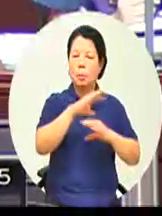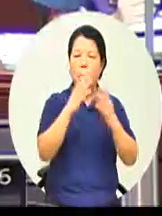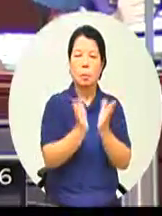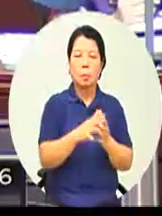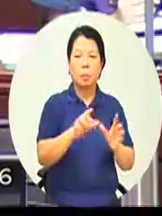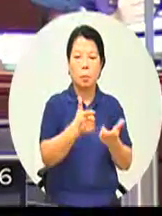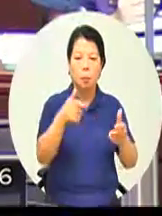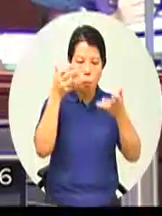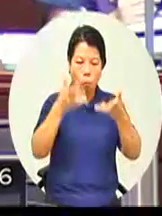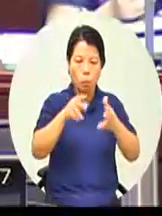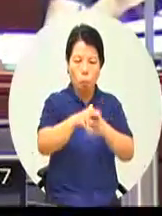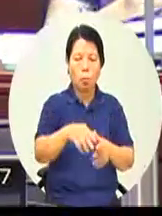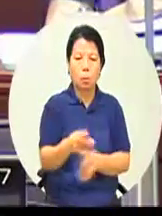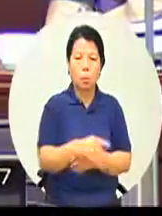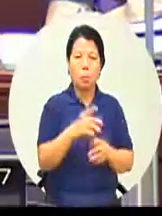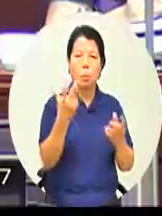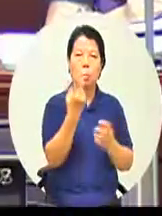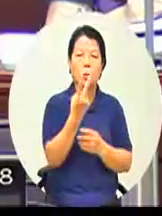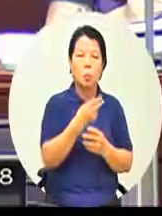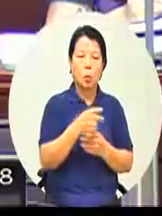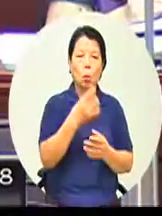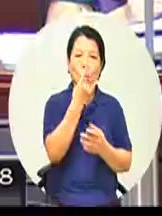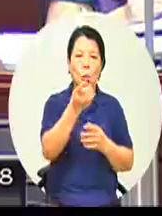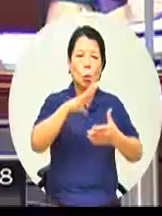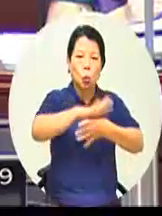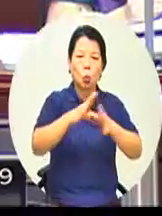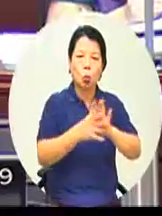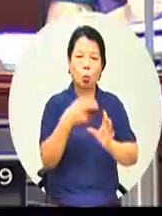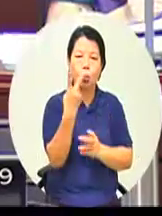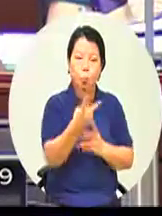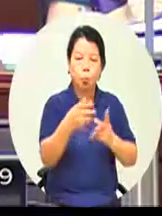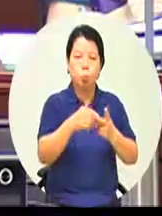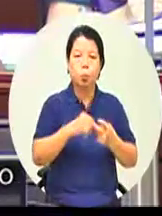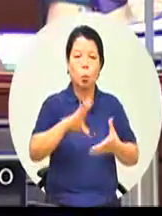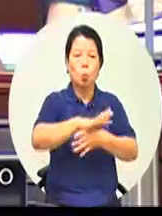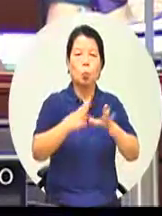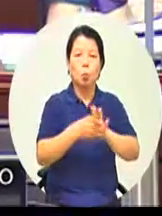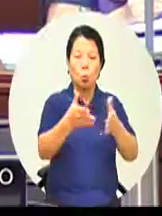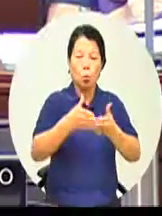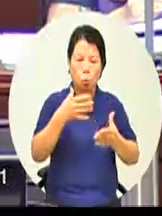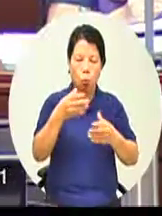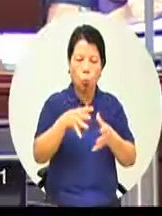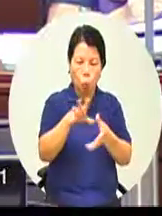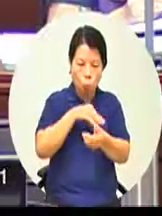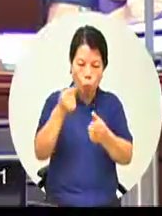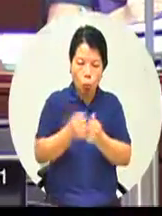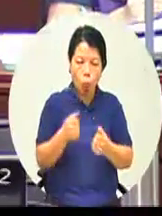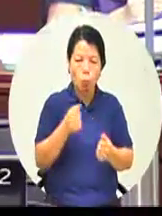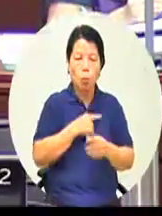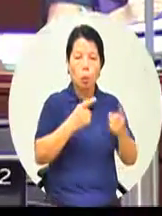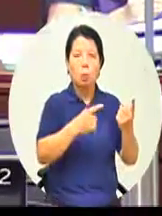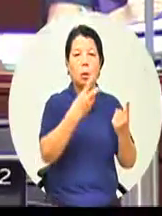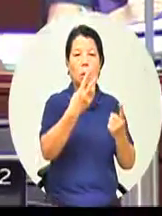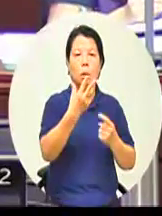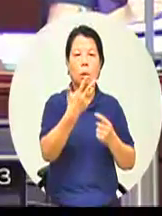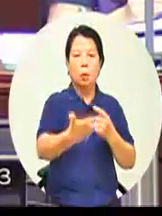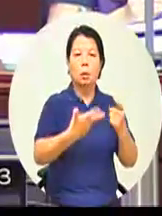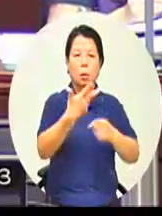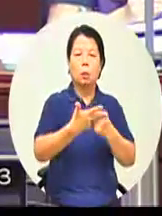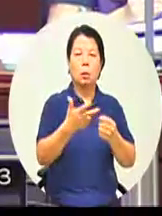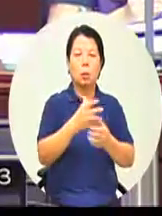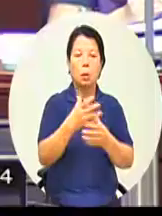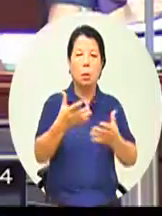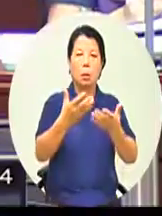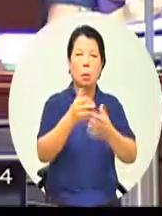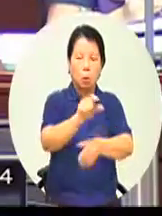的双语学习的能力、文化学习的能力。那特别是我们在107课纲如果真的实施的时候，它是从